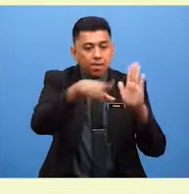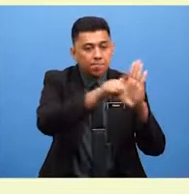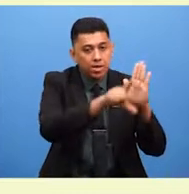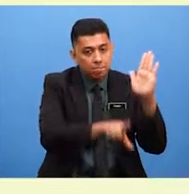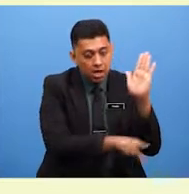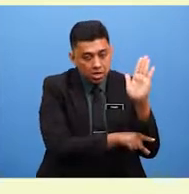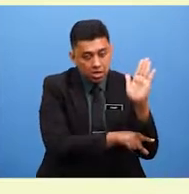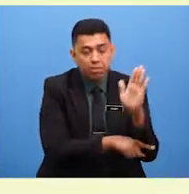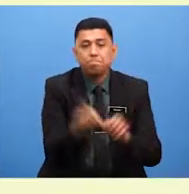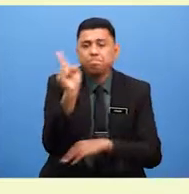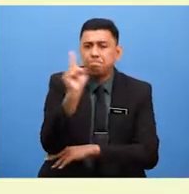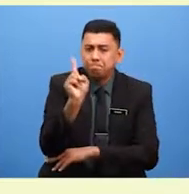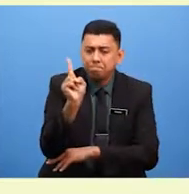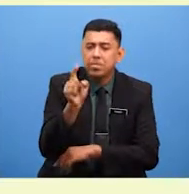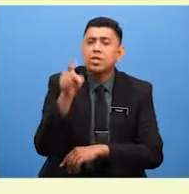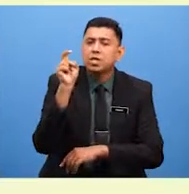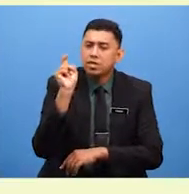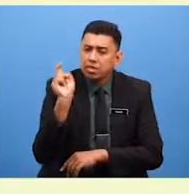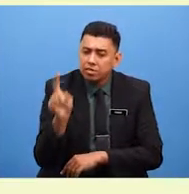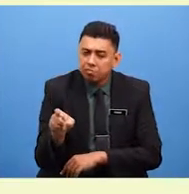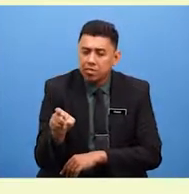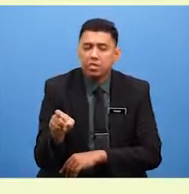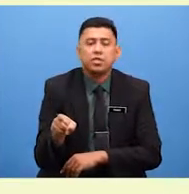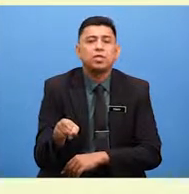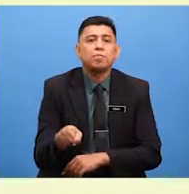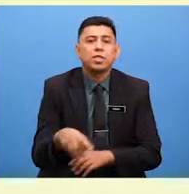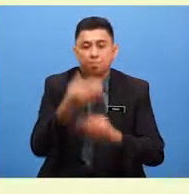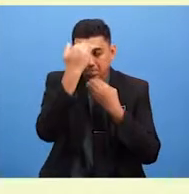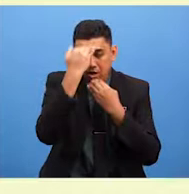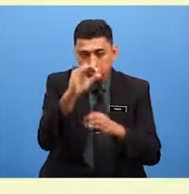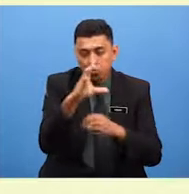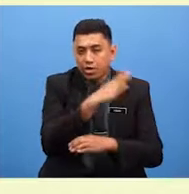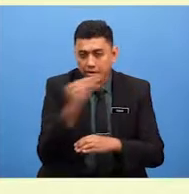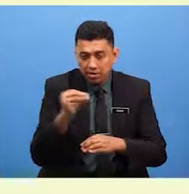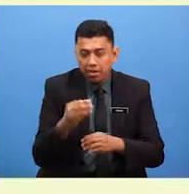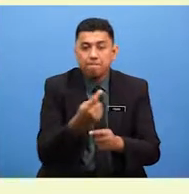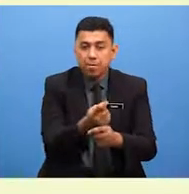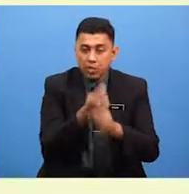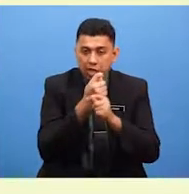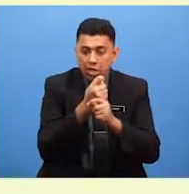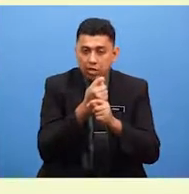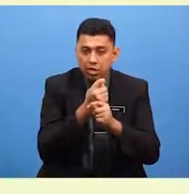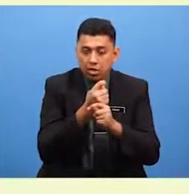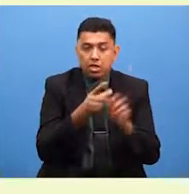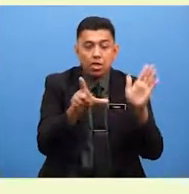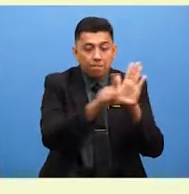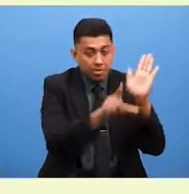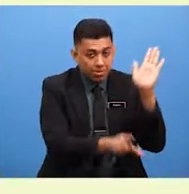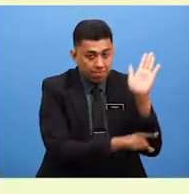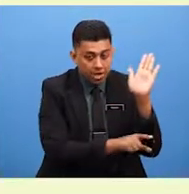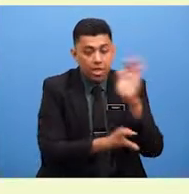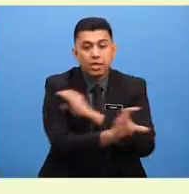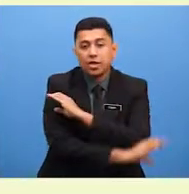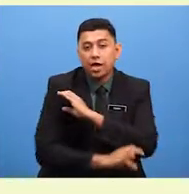perlembagaan, di mana kita haruslah mematuhi dan mempertahankan perlembagaan negara.